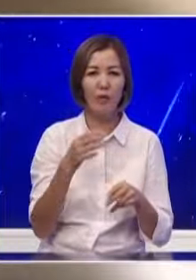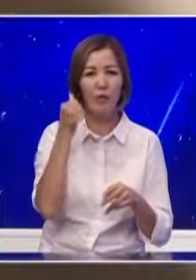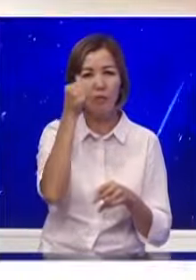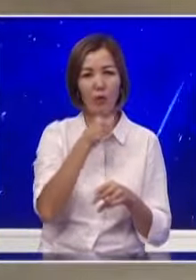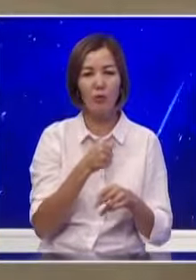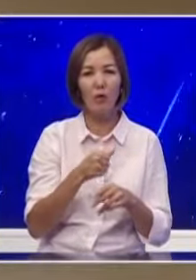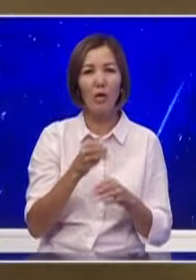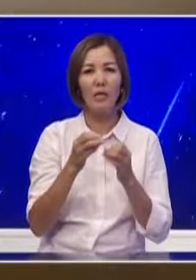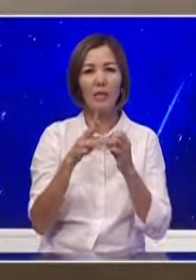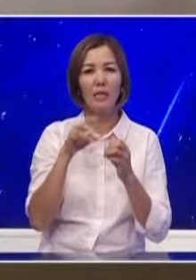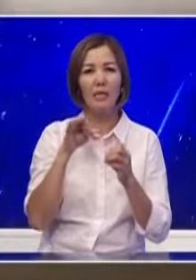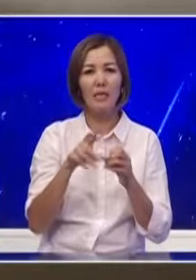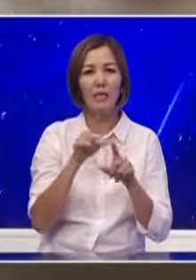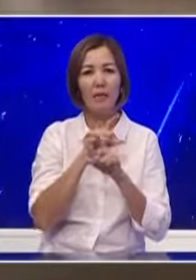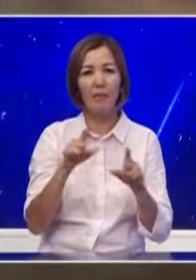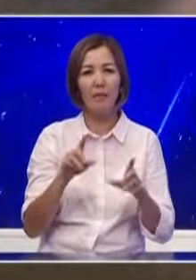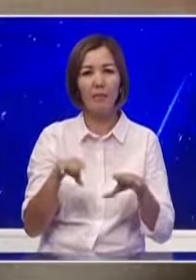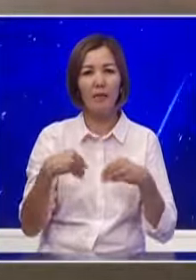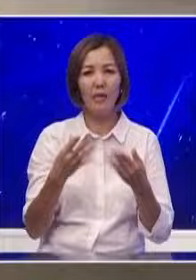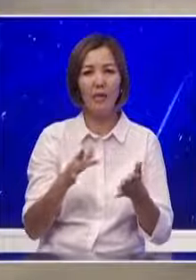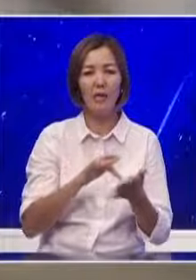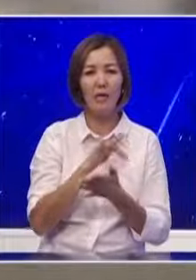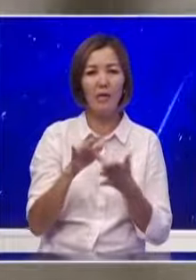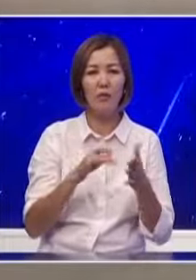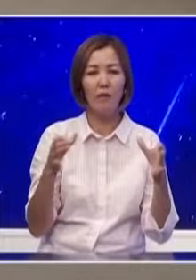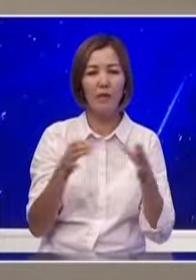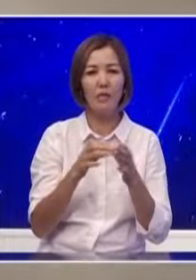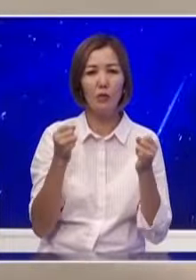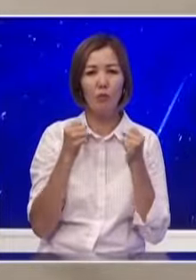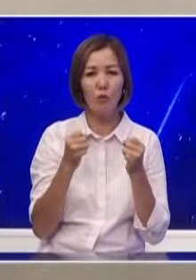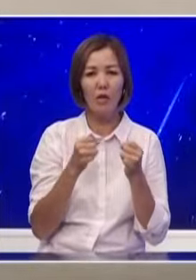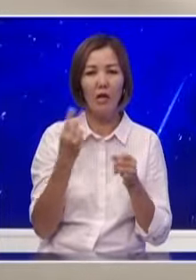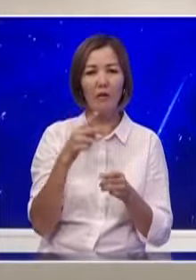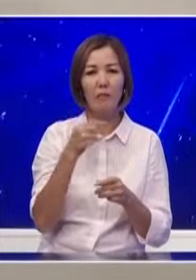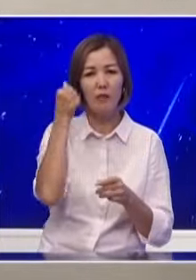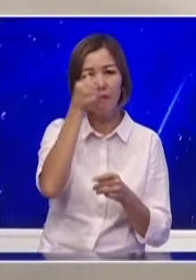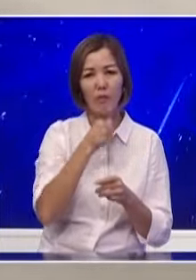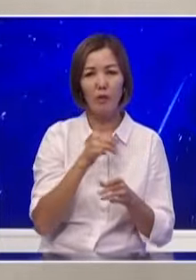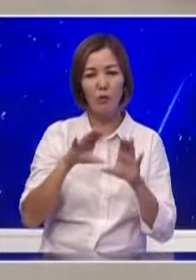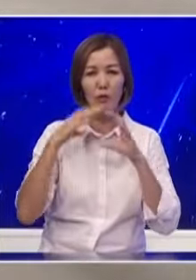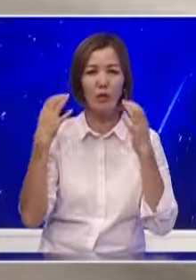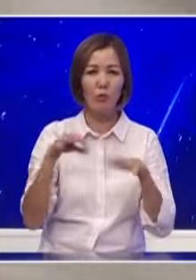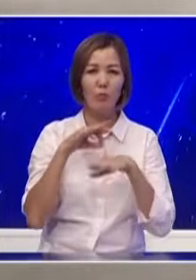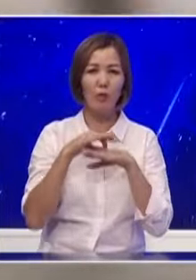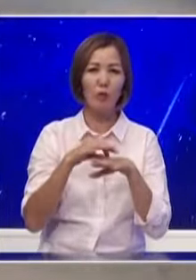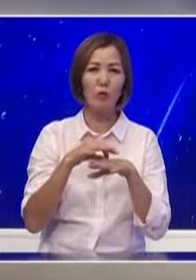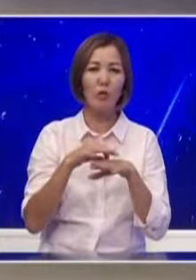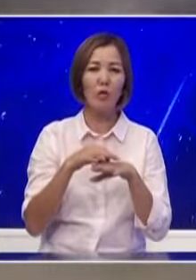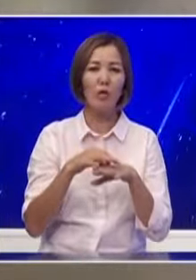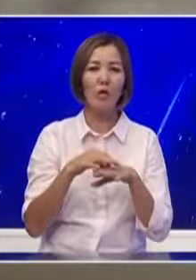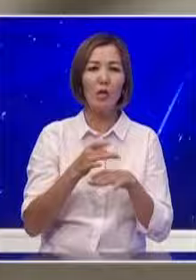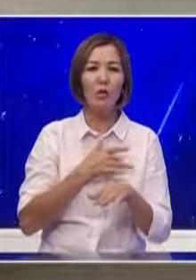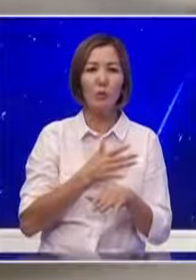2005 году. Спустя 13 лет объект был передан на баланс городского отдела спорта. А в 2021 году стадион перешел